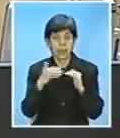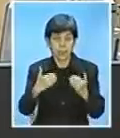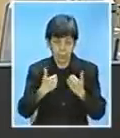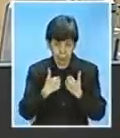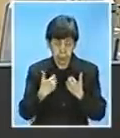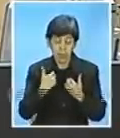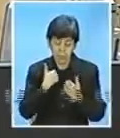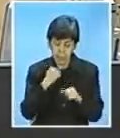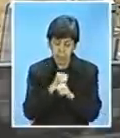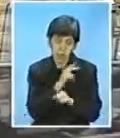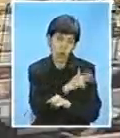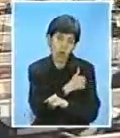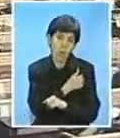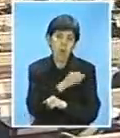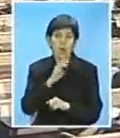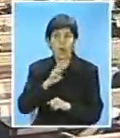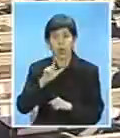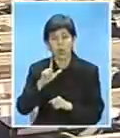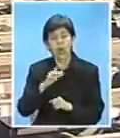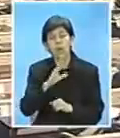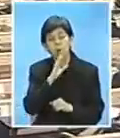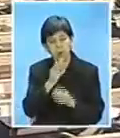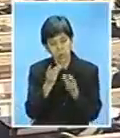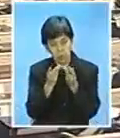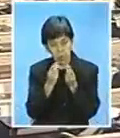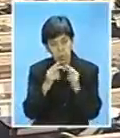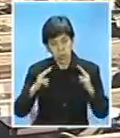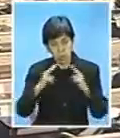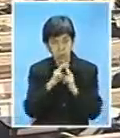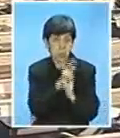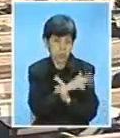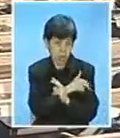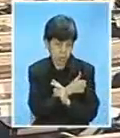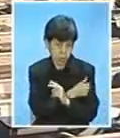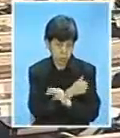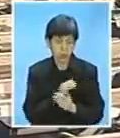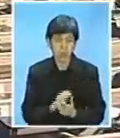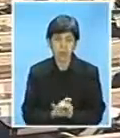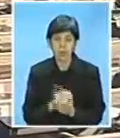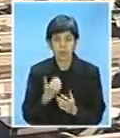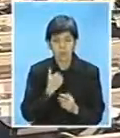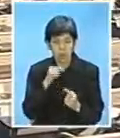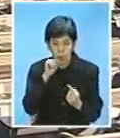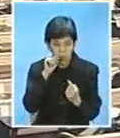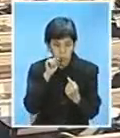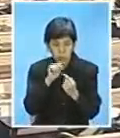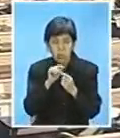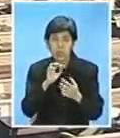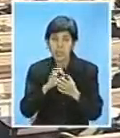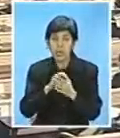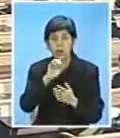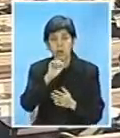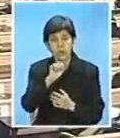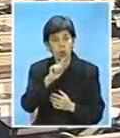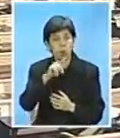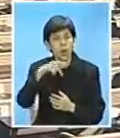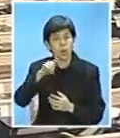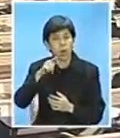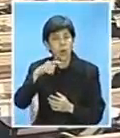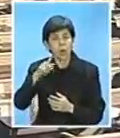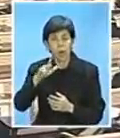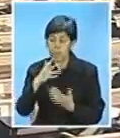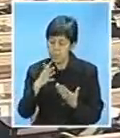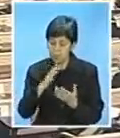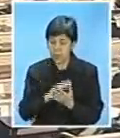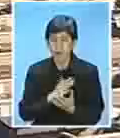ณีคุณหมอวรงค์นะครับที่กล่าวว่าตัวเลขของกระทรวงสาธารณสุขนั้นไม่ได้ตรงครับทางสปภ.น